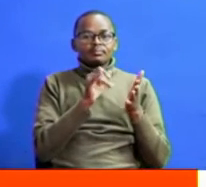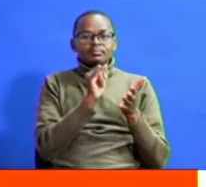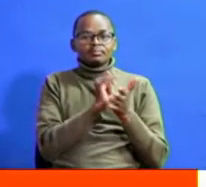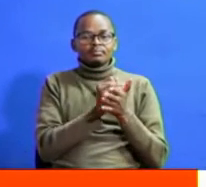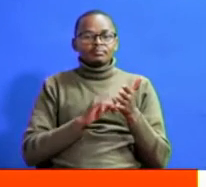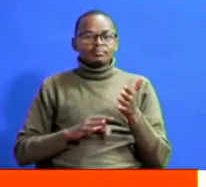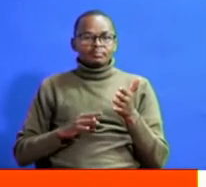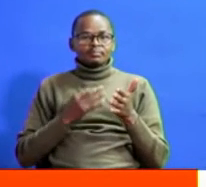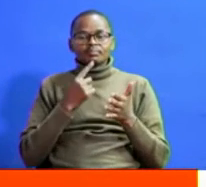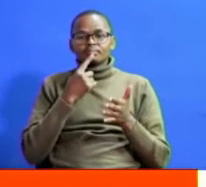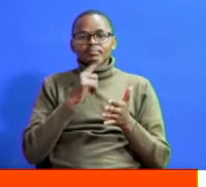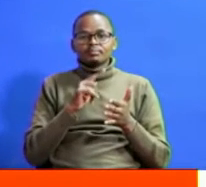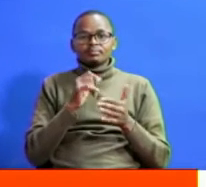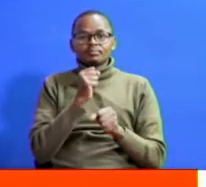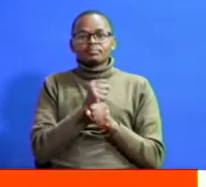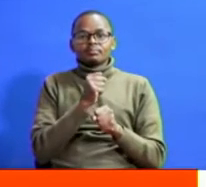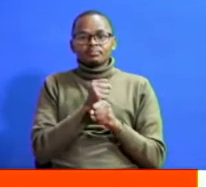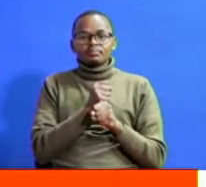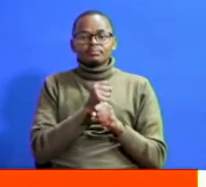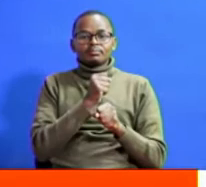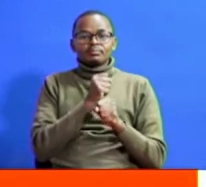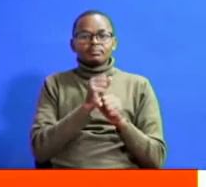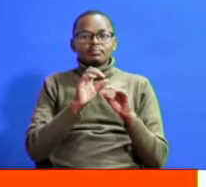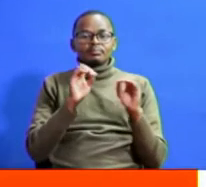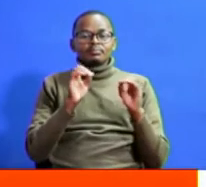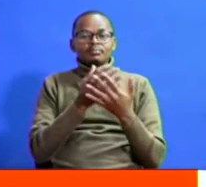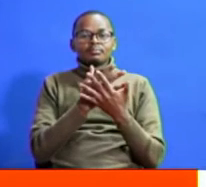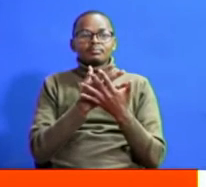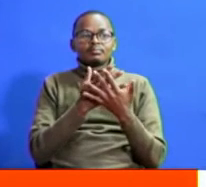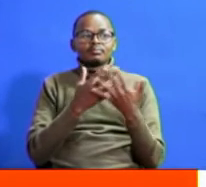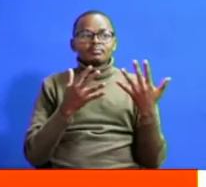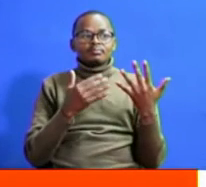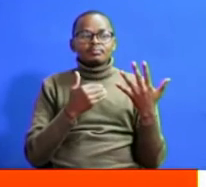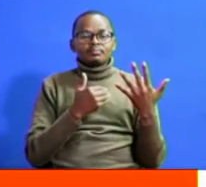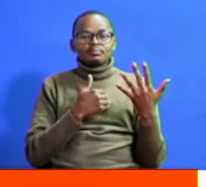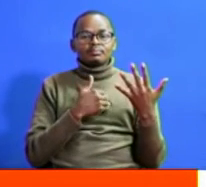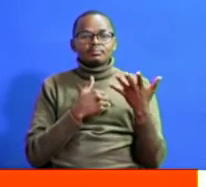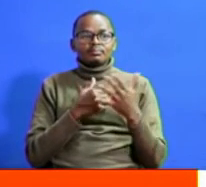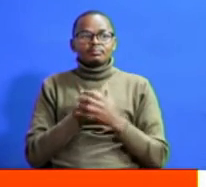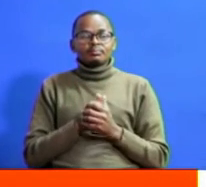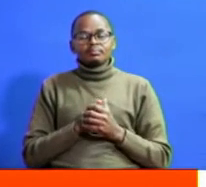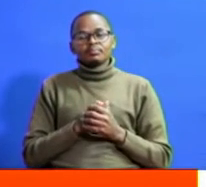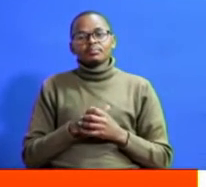mbona niambiwa hakuna kazi, sijafanya makosa na kazi yenyewe naona iko. Basi